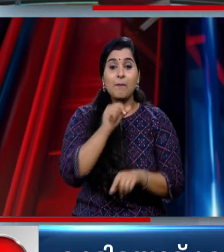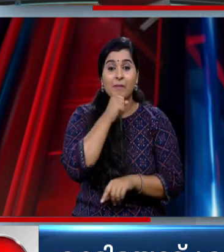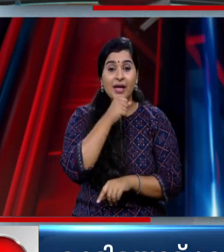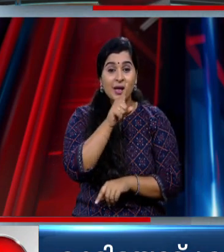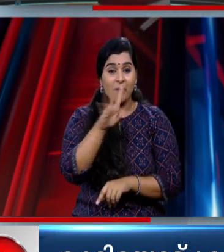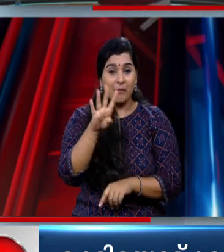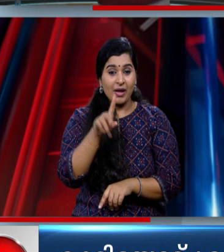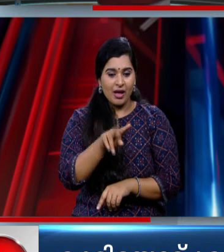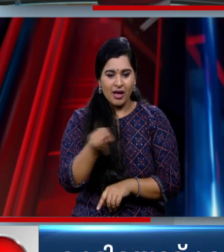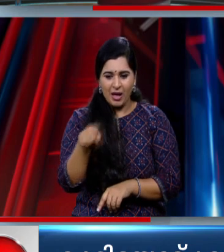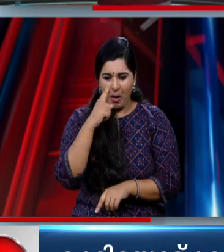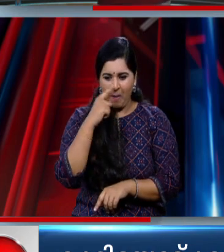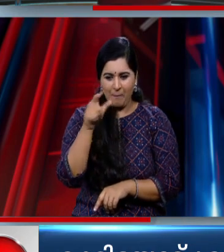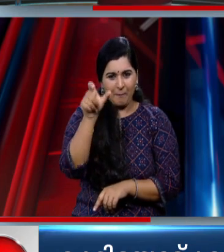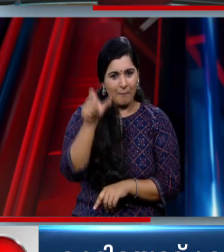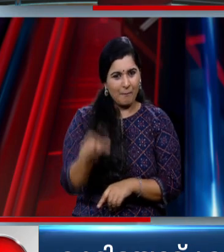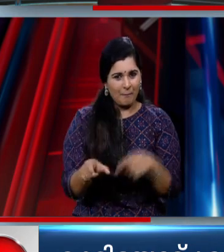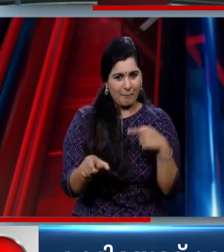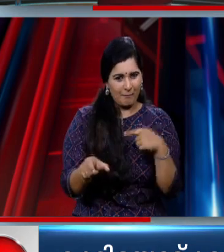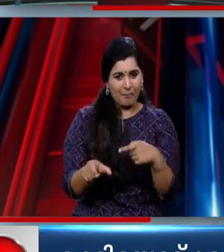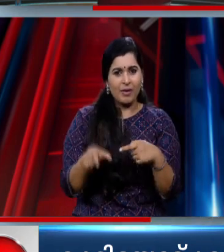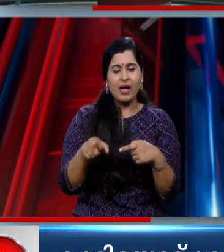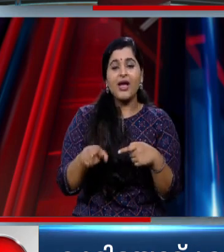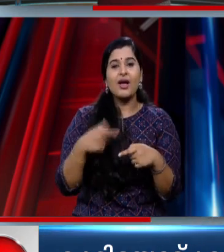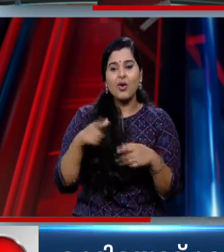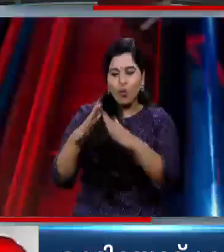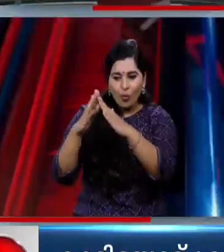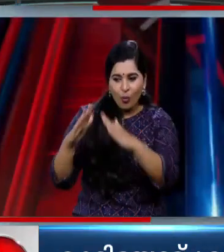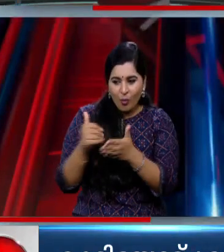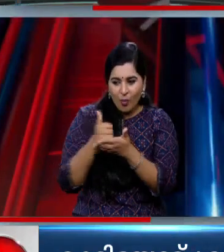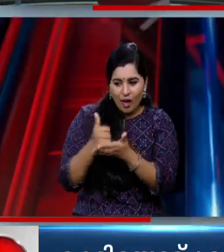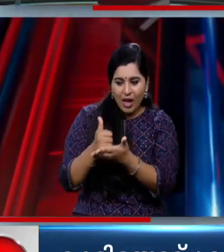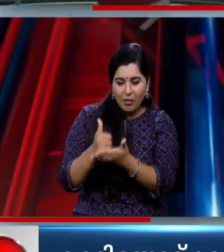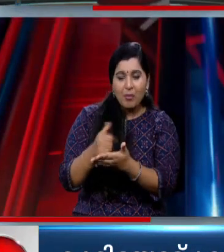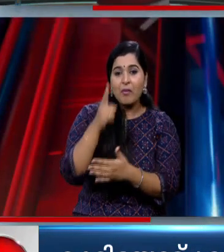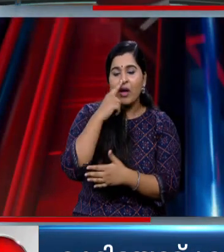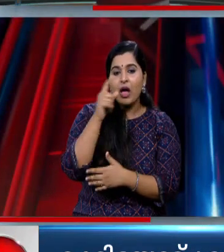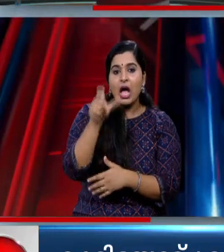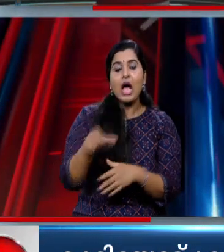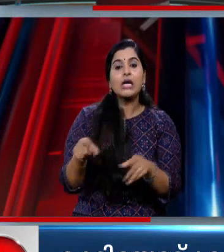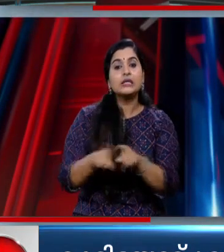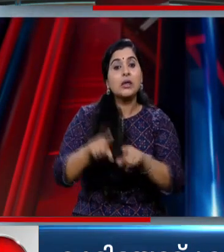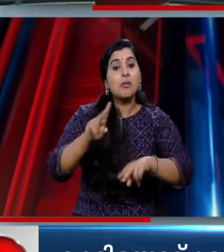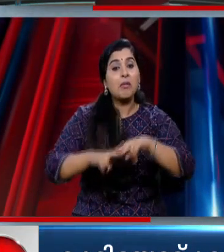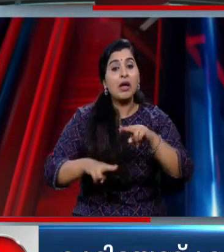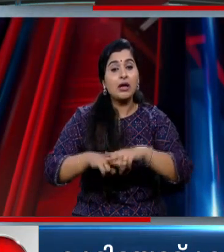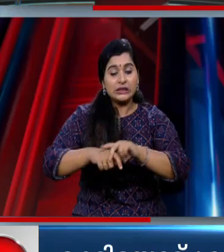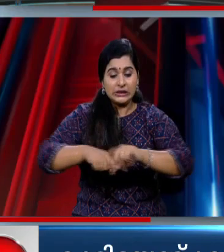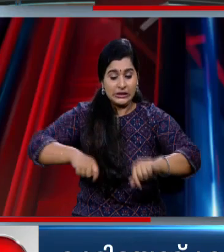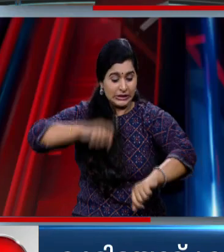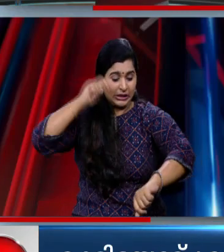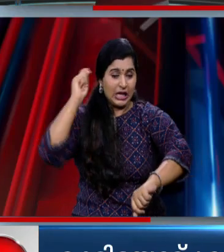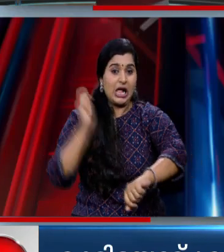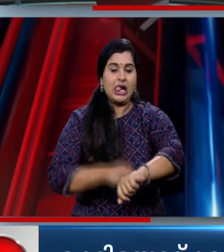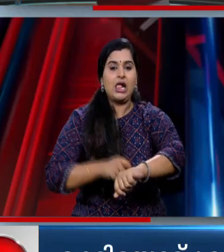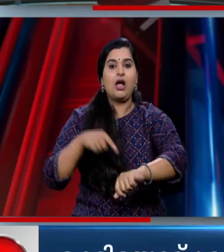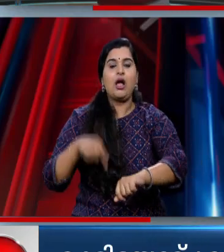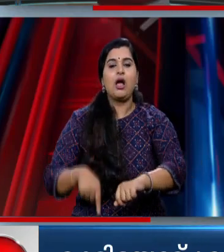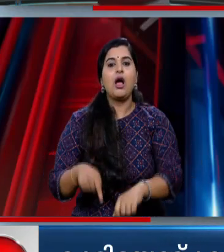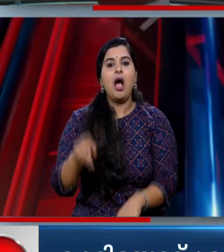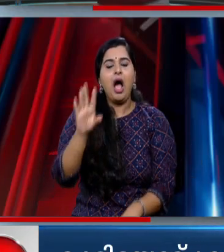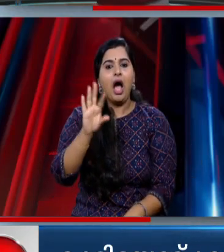14 വയസ്സുകാരിയായ വീട്ടിൽ സഹായിക്കാൻ നിന്ന പെൺകുട്ടിയെ ഇരുമ്പ് പഴുപ്പിച്ച് പൊള്ളിക്കുകയും ക്രൂരമായി മർദ്ദിക്കുകയും ചെയ്ത ഒരു സംഭവം റിപ്പോർട്ട് ചെയ്തത്. ഈ ആഴ്ചയിൽ തന്നെ പ്രായപൂർത്തിയാകാത്ത